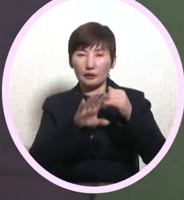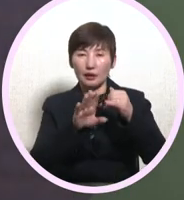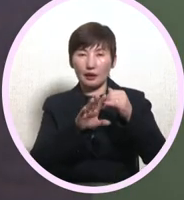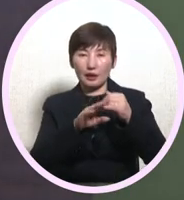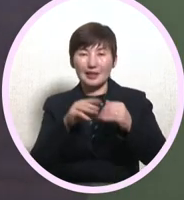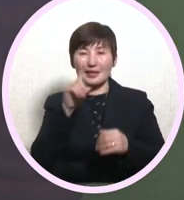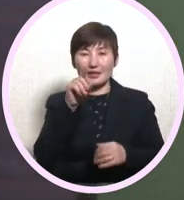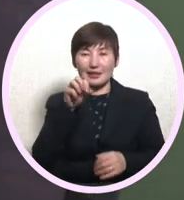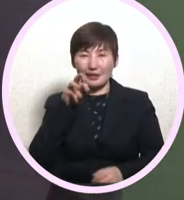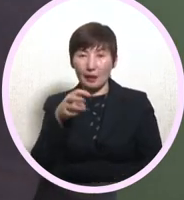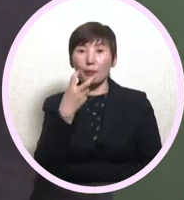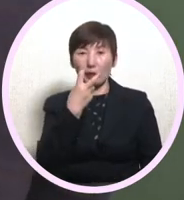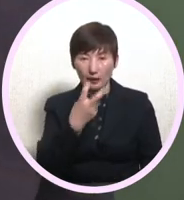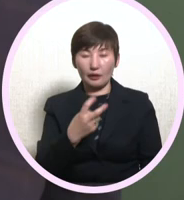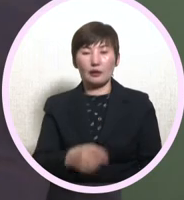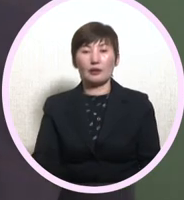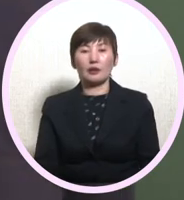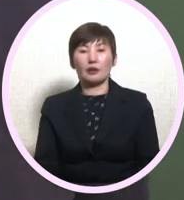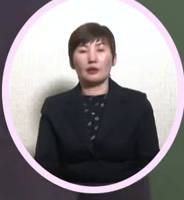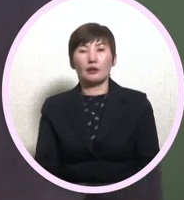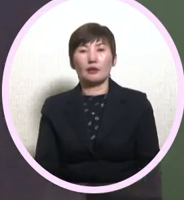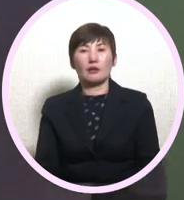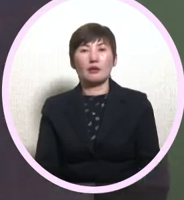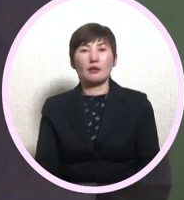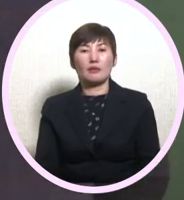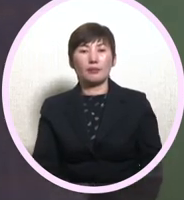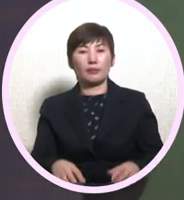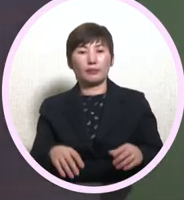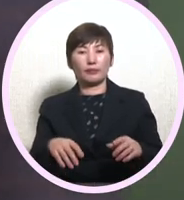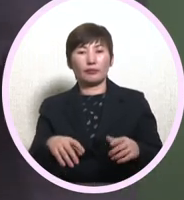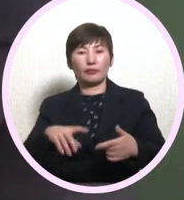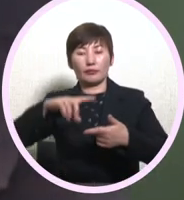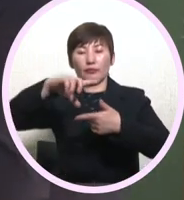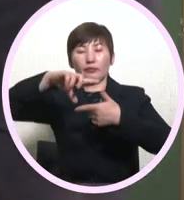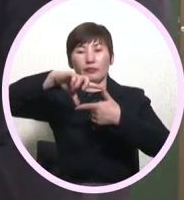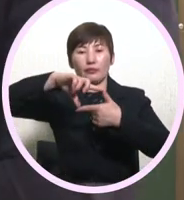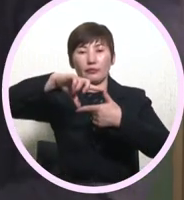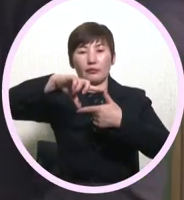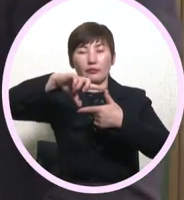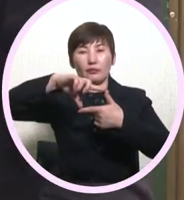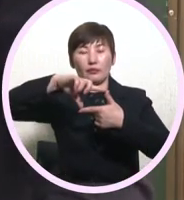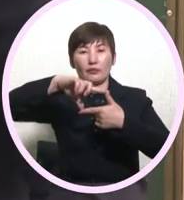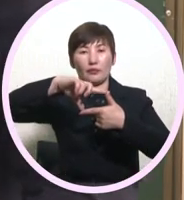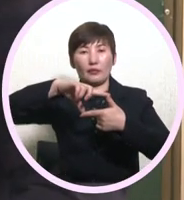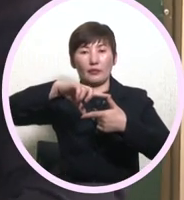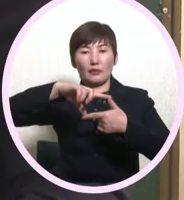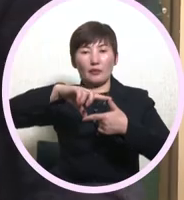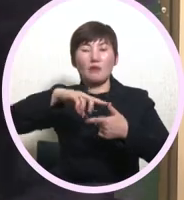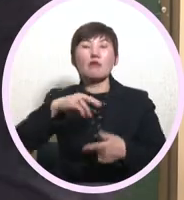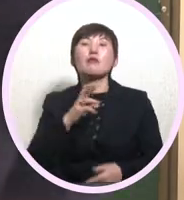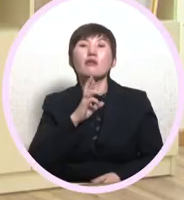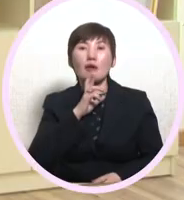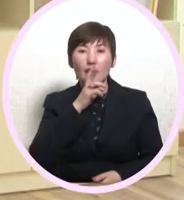гэж үтчих. За энэ хэсгийг багш нь бодож үзье. За бодхоор нэг юм хэсэг байна. Үүнийг жигд хөтлөн гэж байгаа. Хурдны өөрчлөлт байхгүй